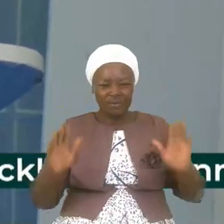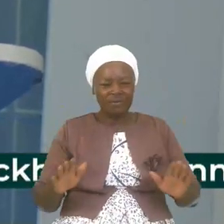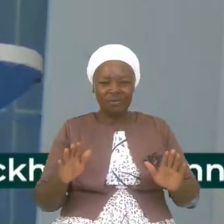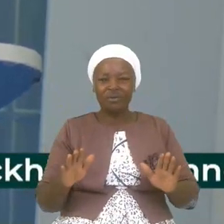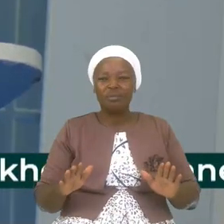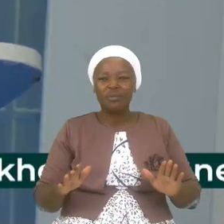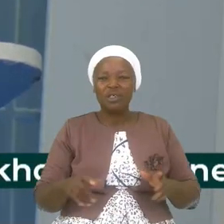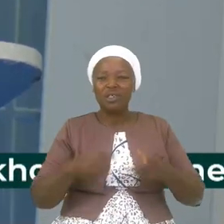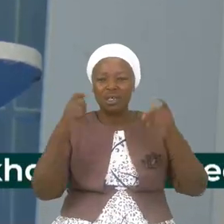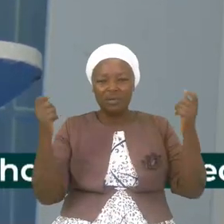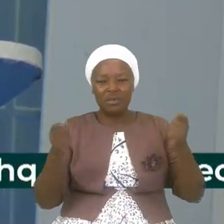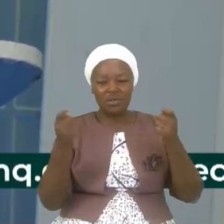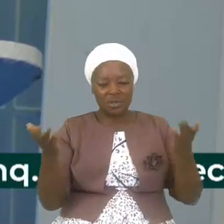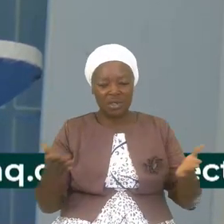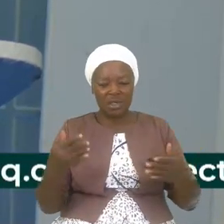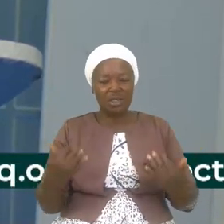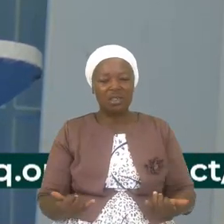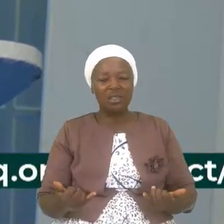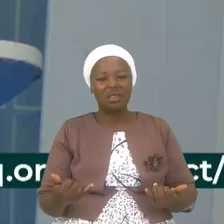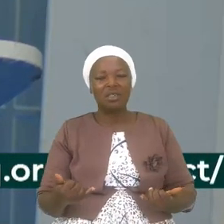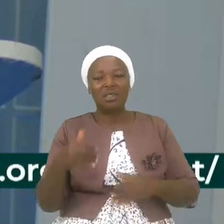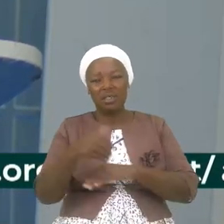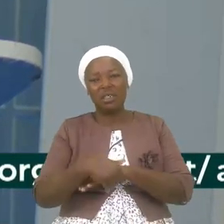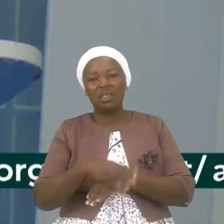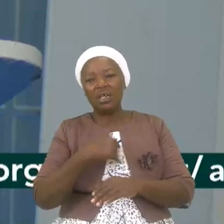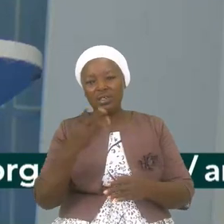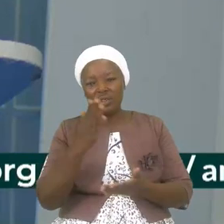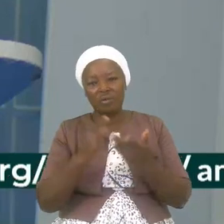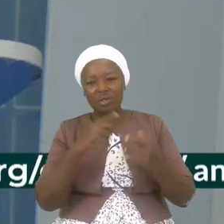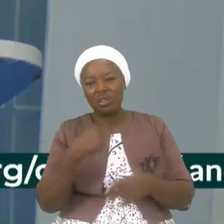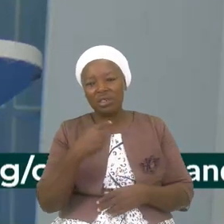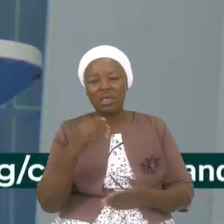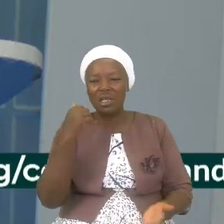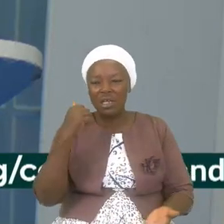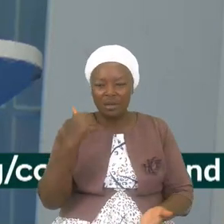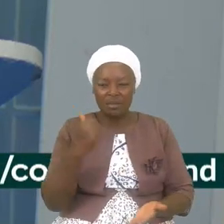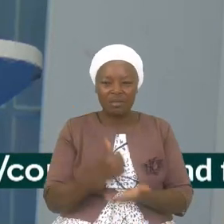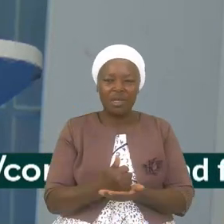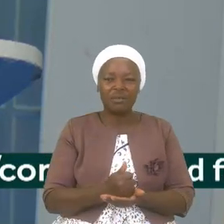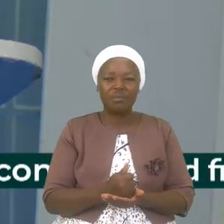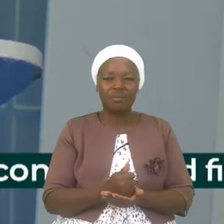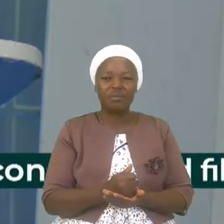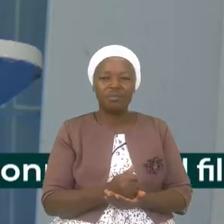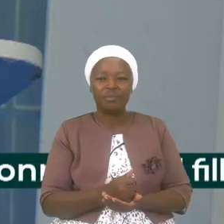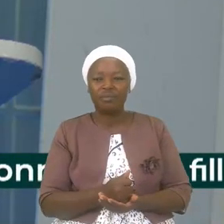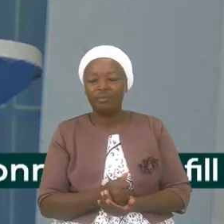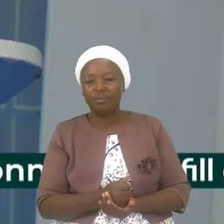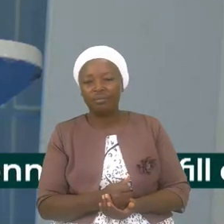Il y aura une célébration sans précédent. Quelqu'un dit Amen là-bas.